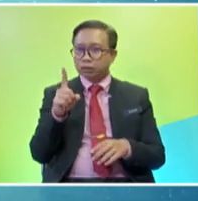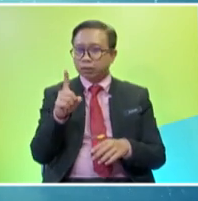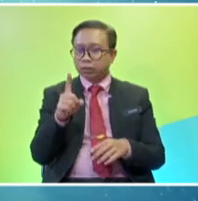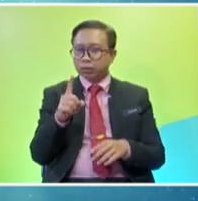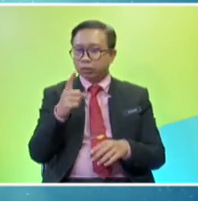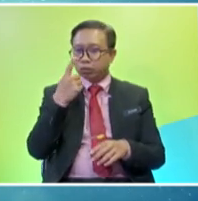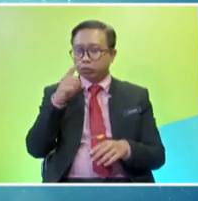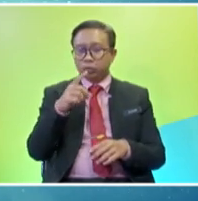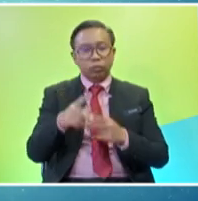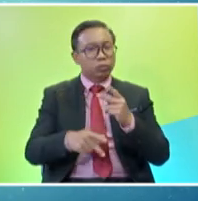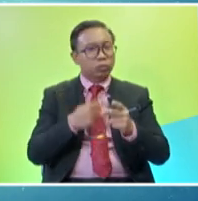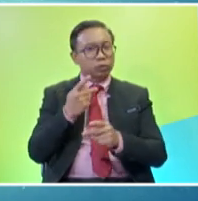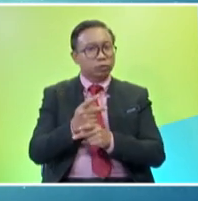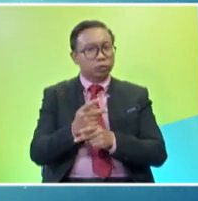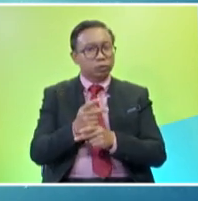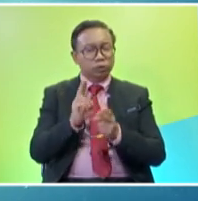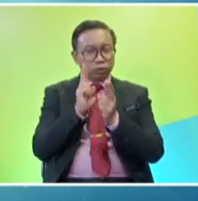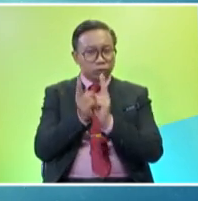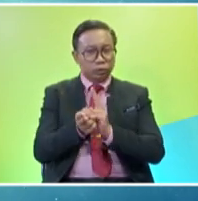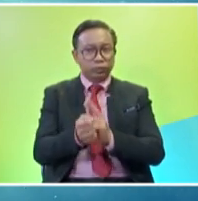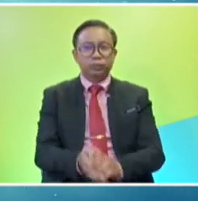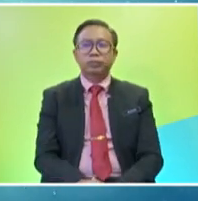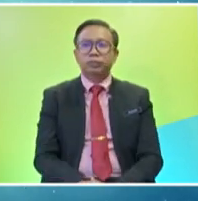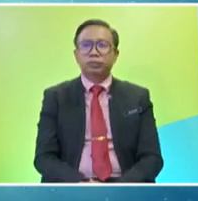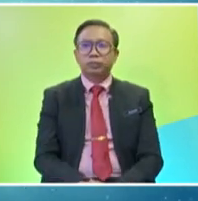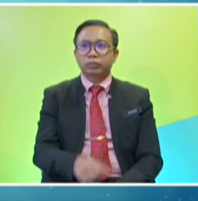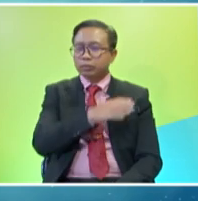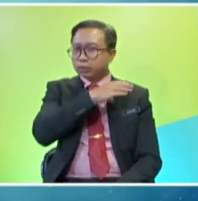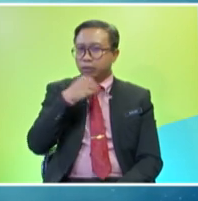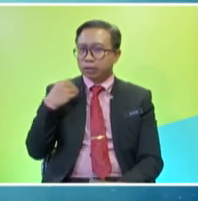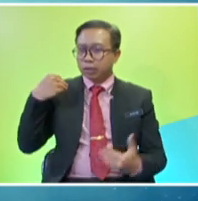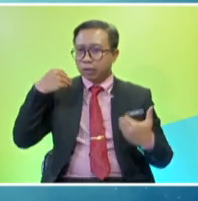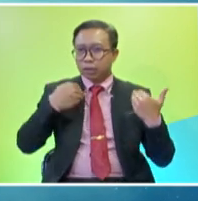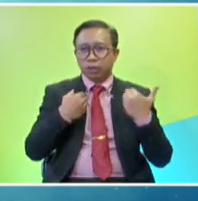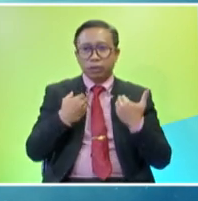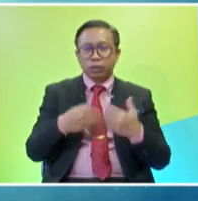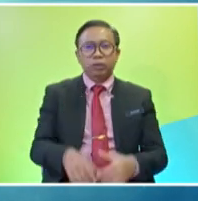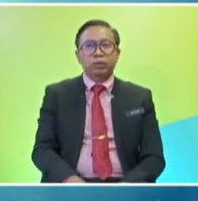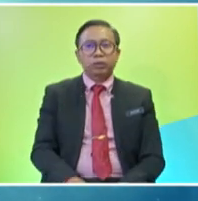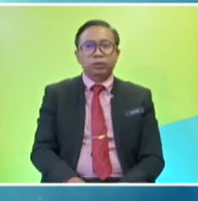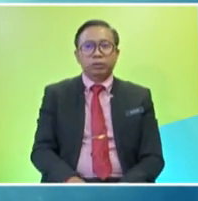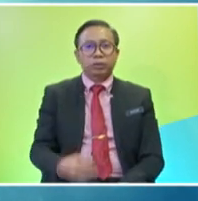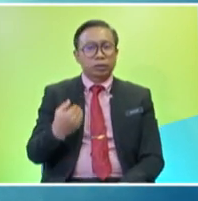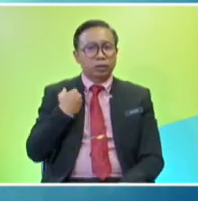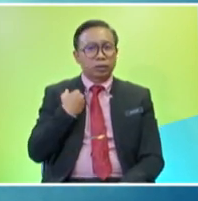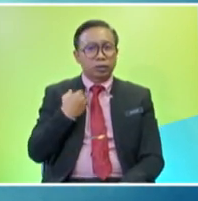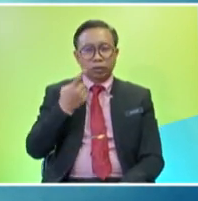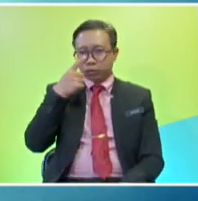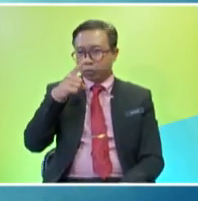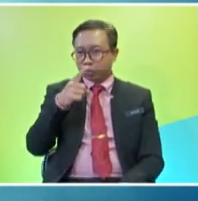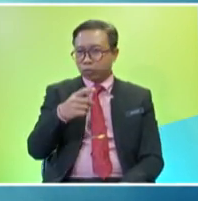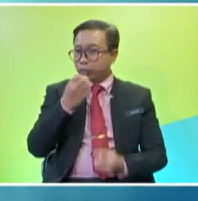menyediakan berbagai perubahan jenis tumbuhan dan hewan termasuk juga mempunyai keunikan tersendiri untuk manfaat